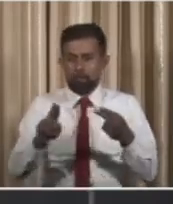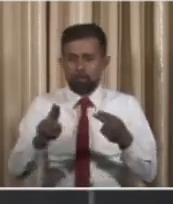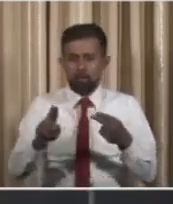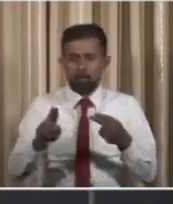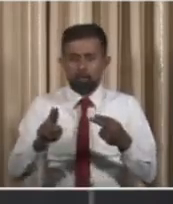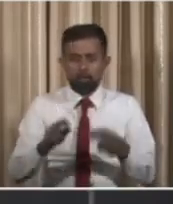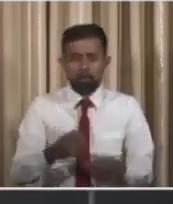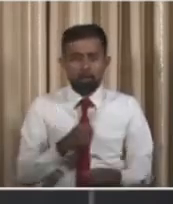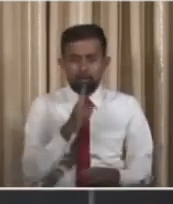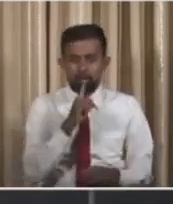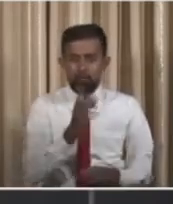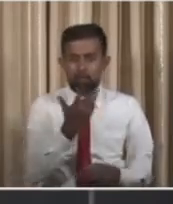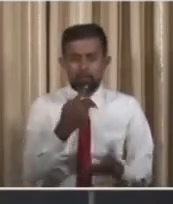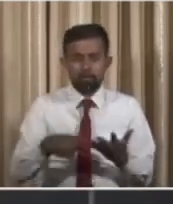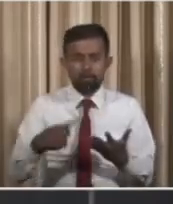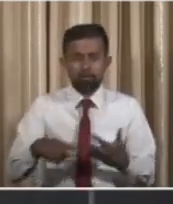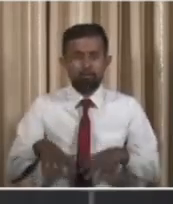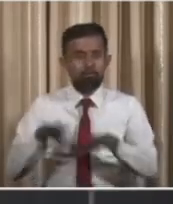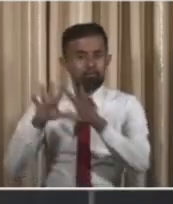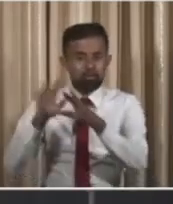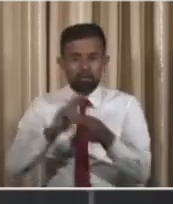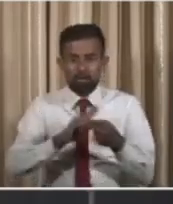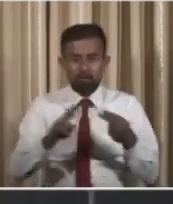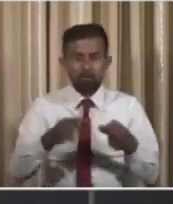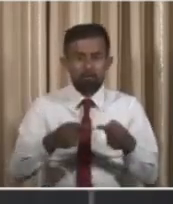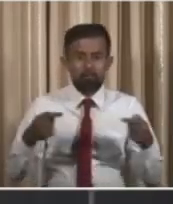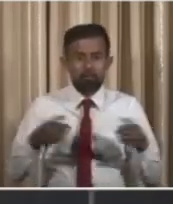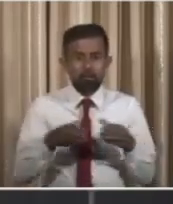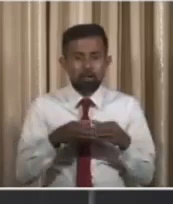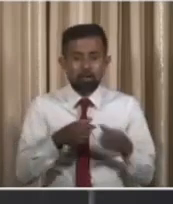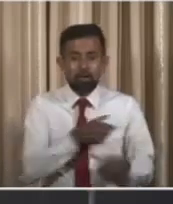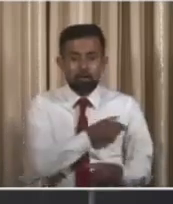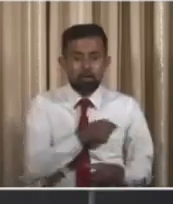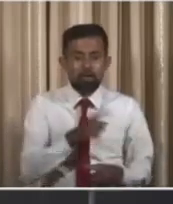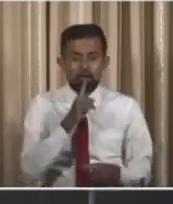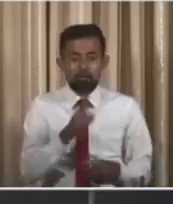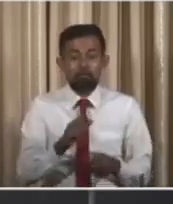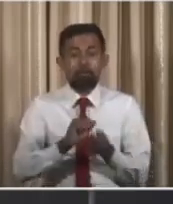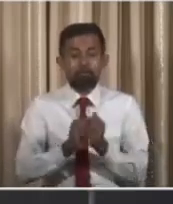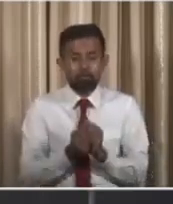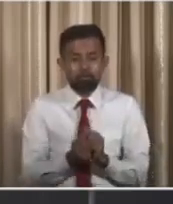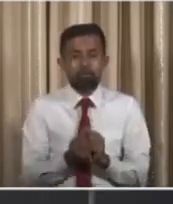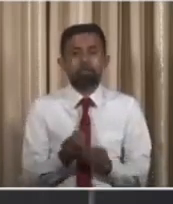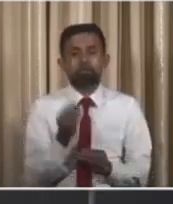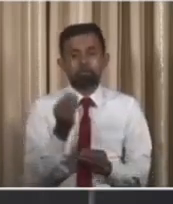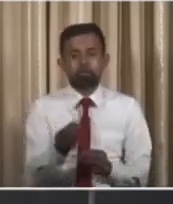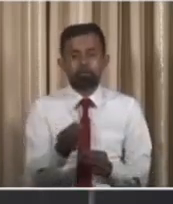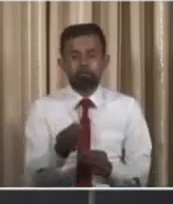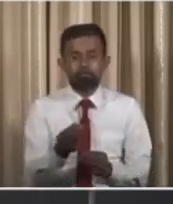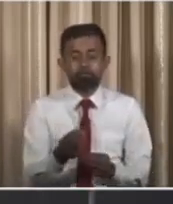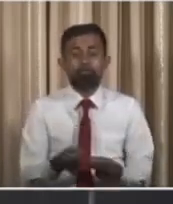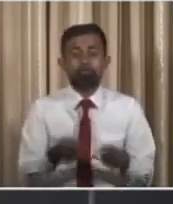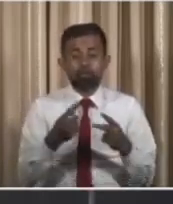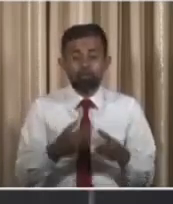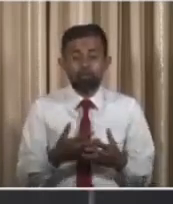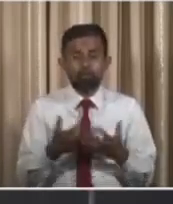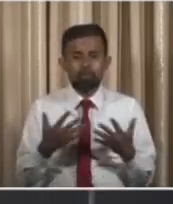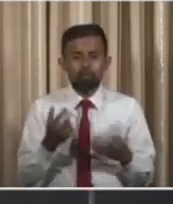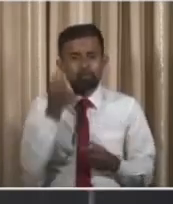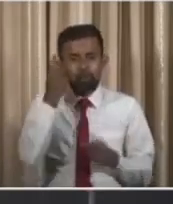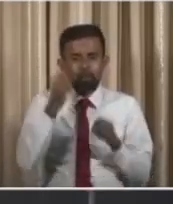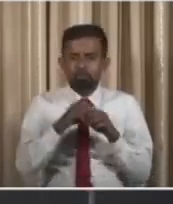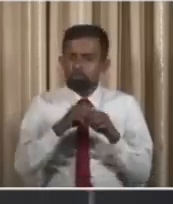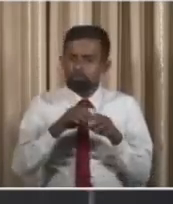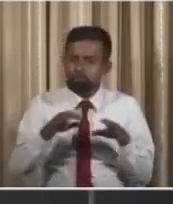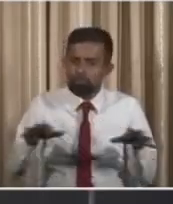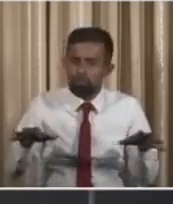Api kiapu nanti dewal kian depa. Vipaksa naik beraya kiuwe. Mena me sanso dana gain takia. Ani teka loko mata ya kianwa garu